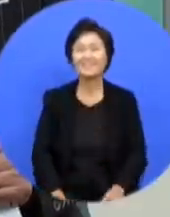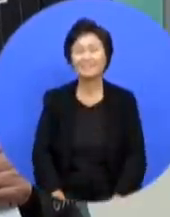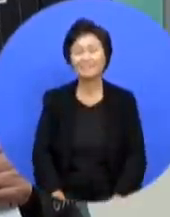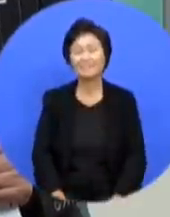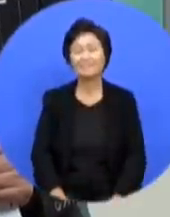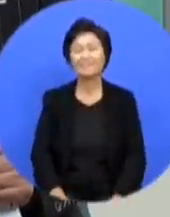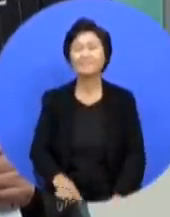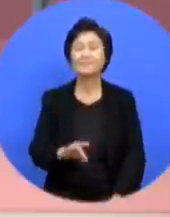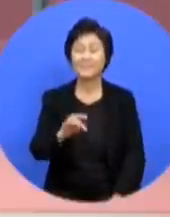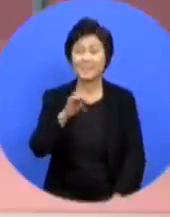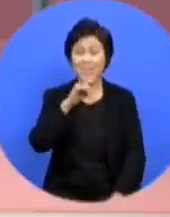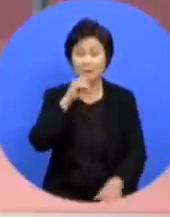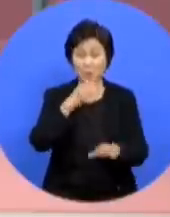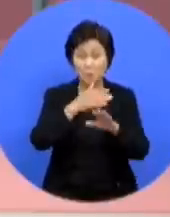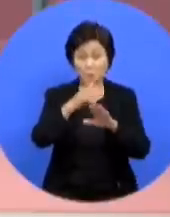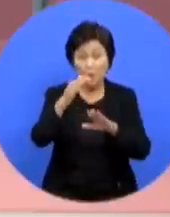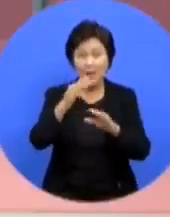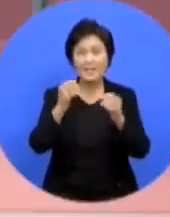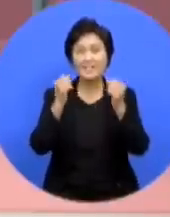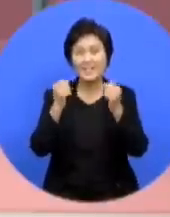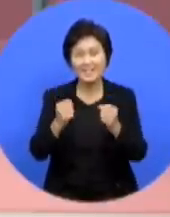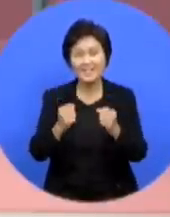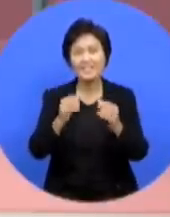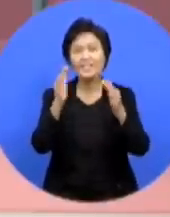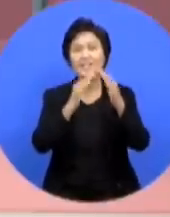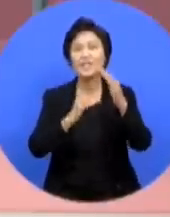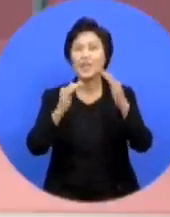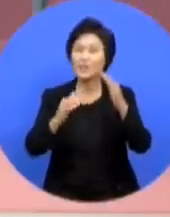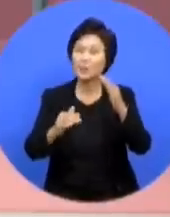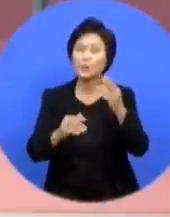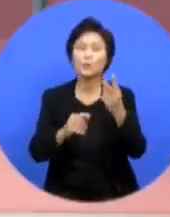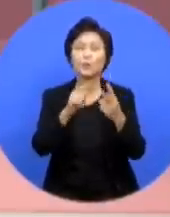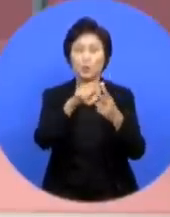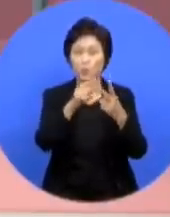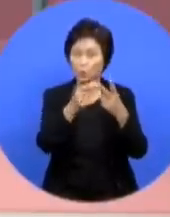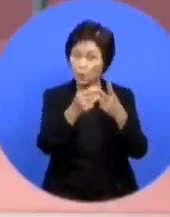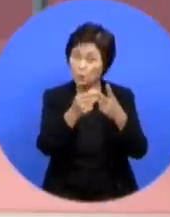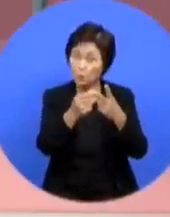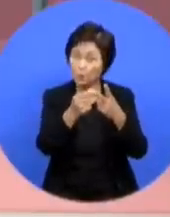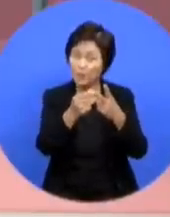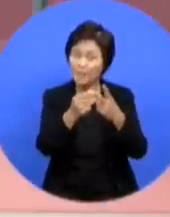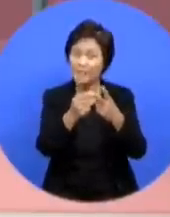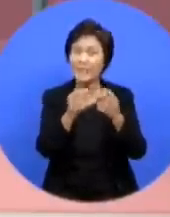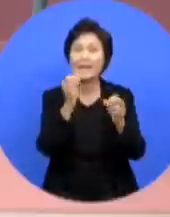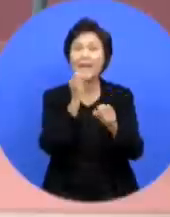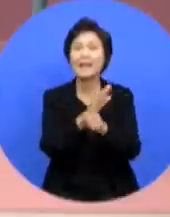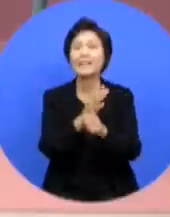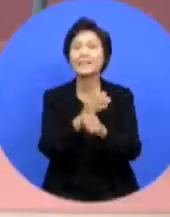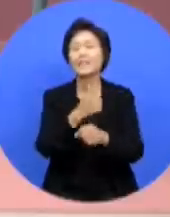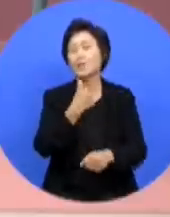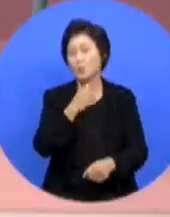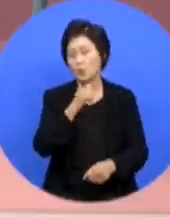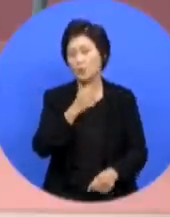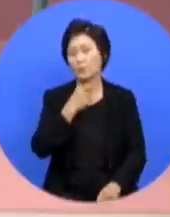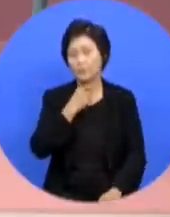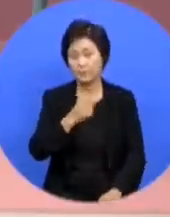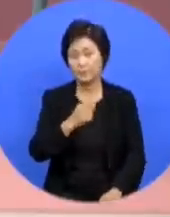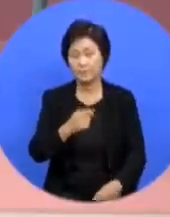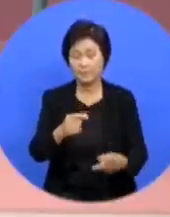그 북한에 있는 성도 네네. 두 분에 대해서 좀 간단하게 말씀을 좀 드리고 네네. 싶습니다. 네. 한